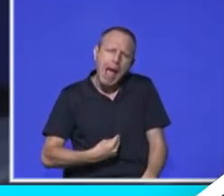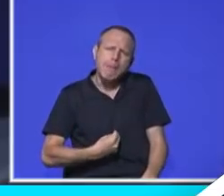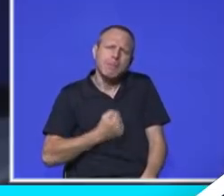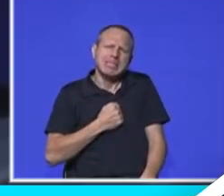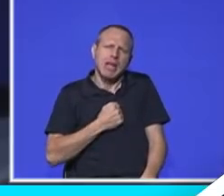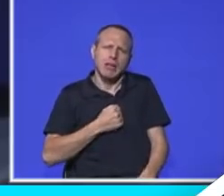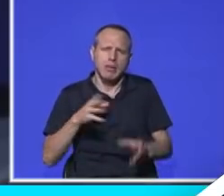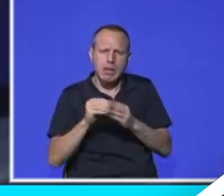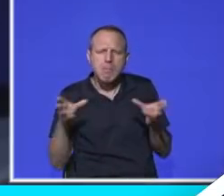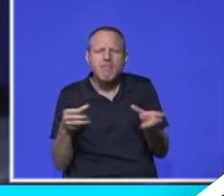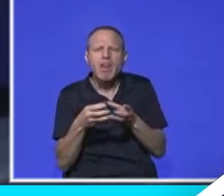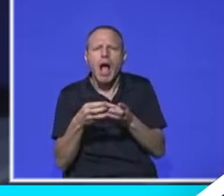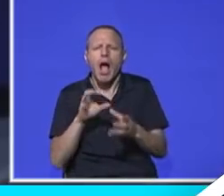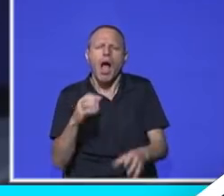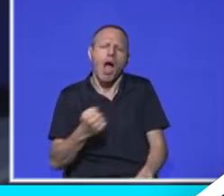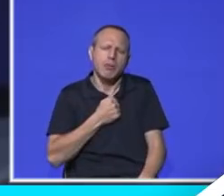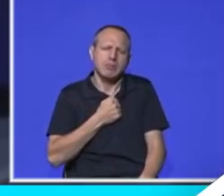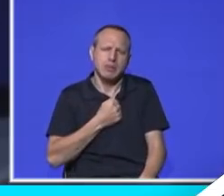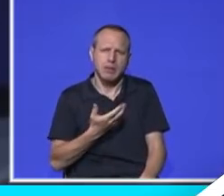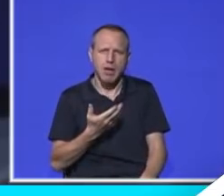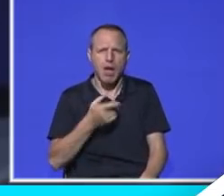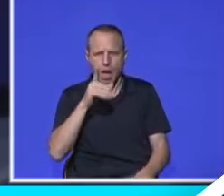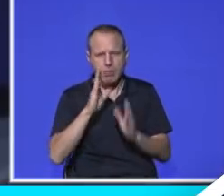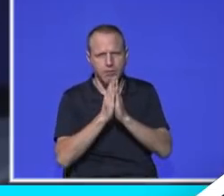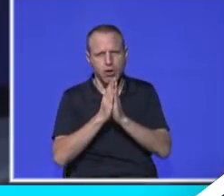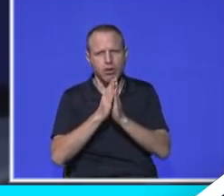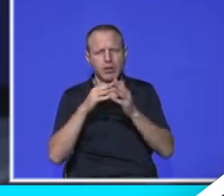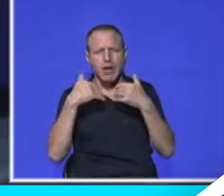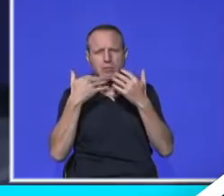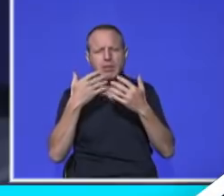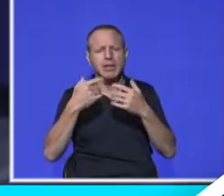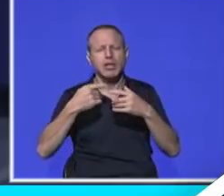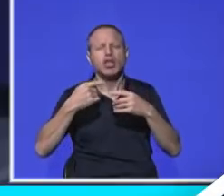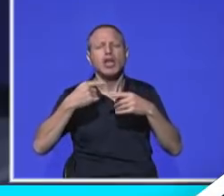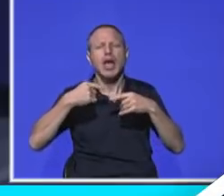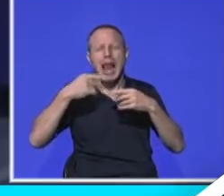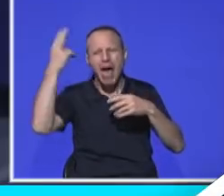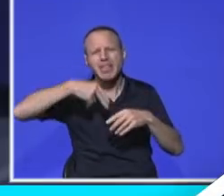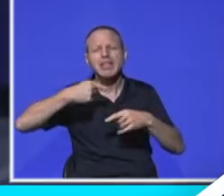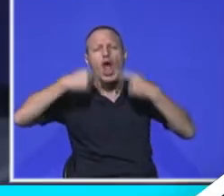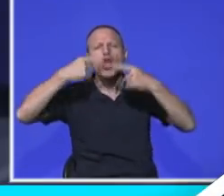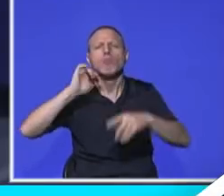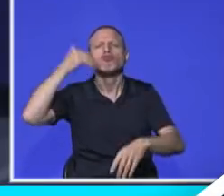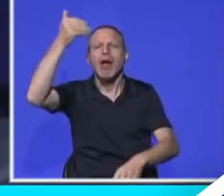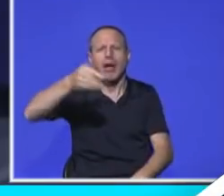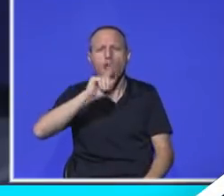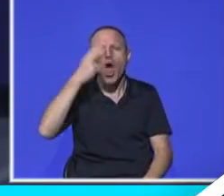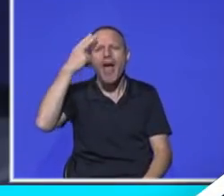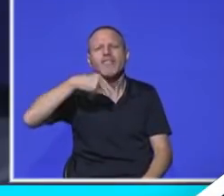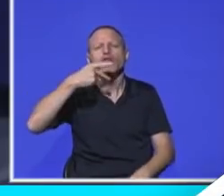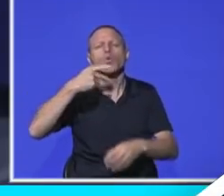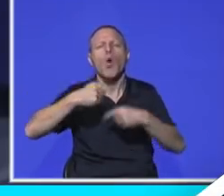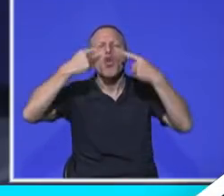היא מפלגה מעוררת חמלה. את מבקשת ממנו שיבין את היום שאחרי? הם עוד לא הצליחו להבין את היום שלפני. הם עוד לא מבינים מה הם גרמו